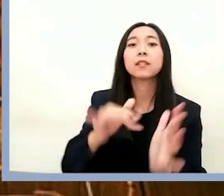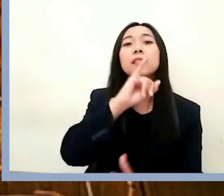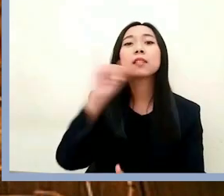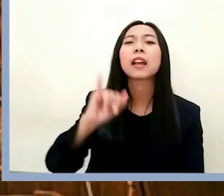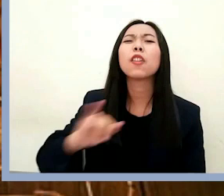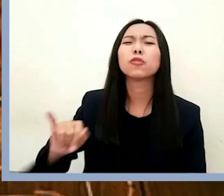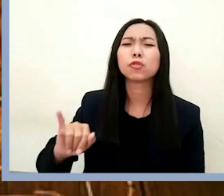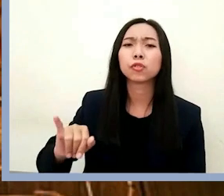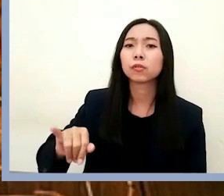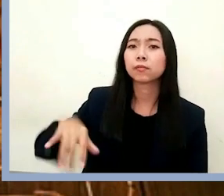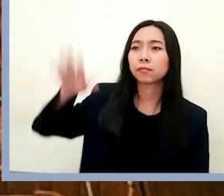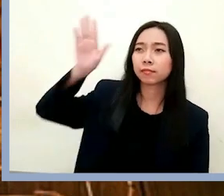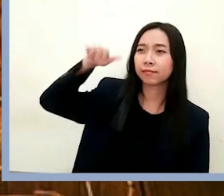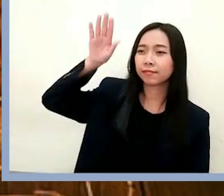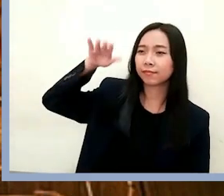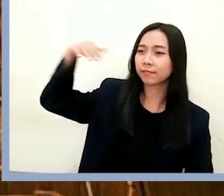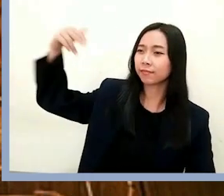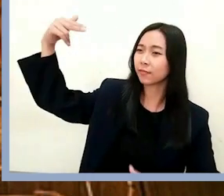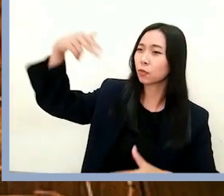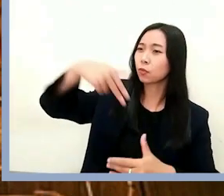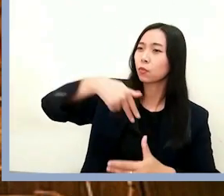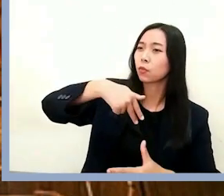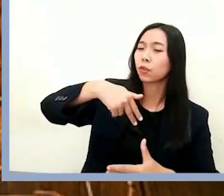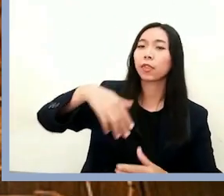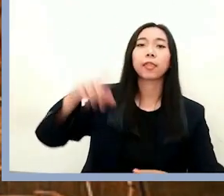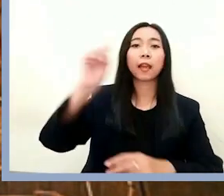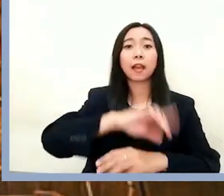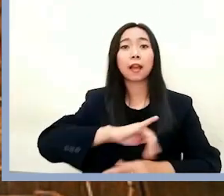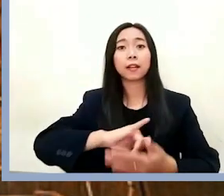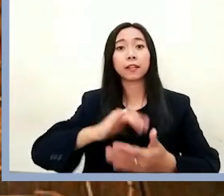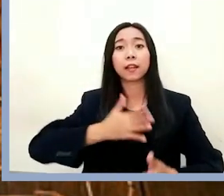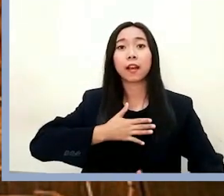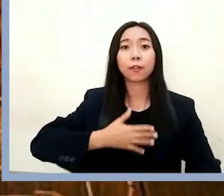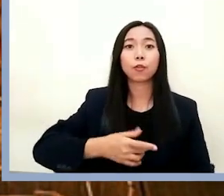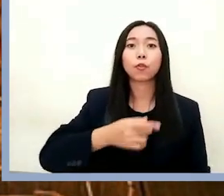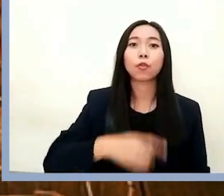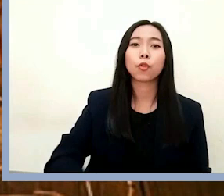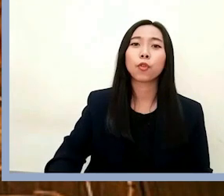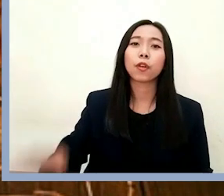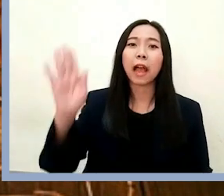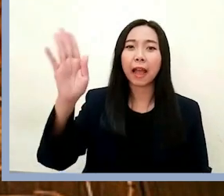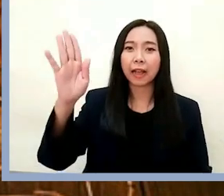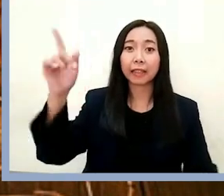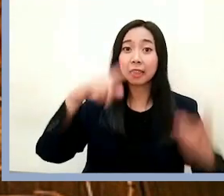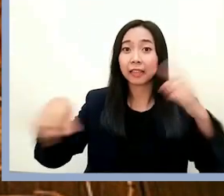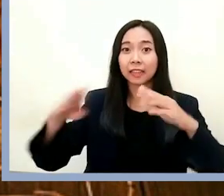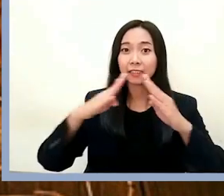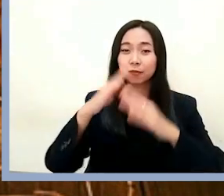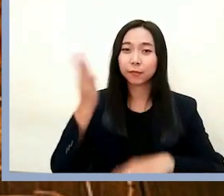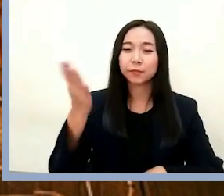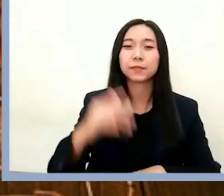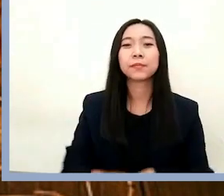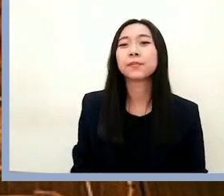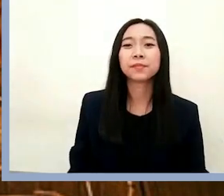segeralah turun setiap hari ini aku harus menumpang di rumahmu